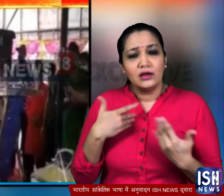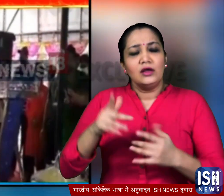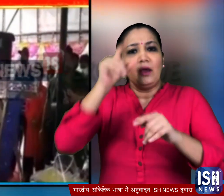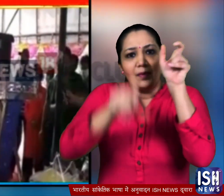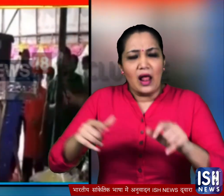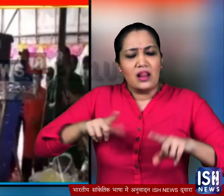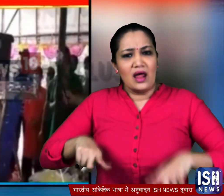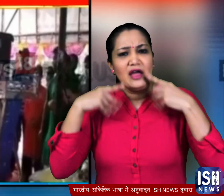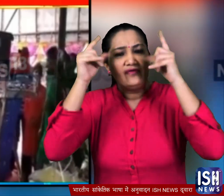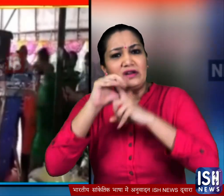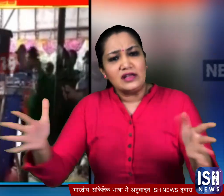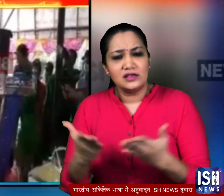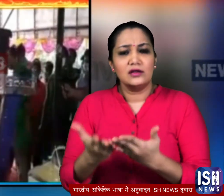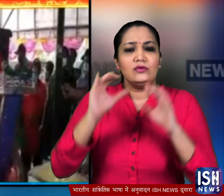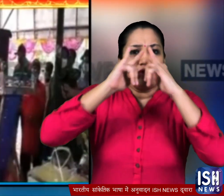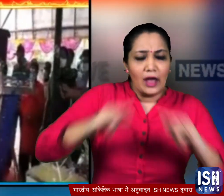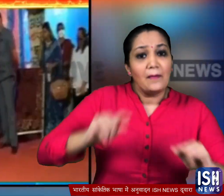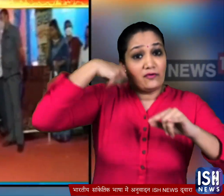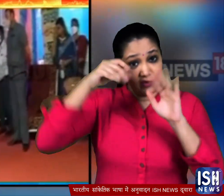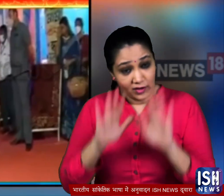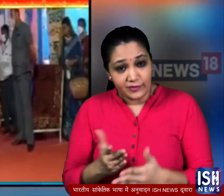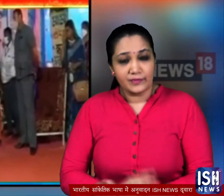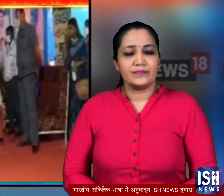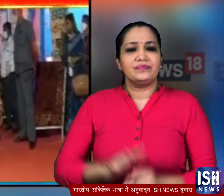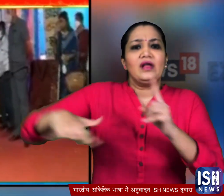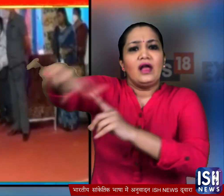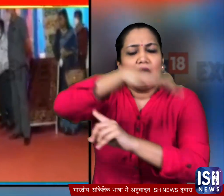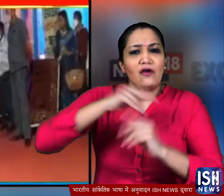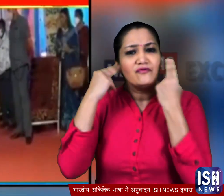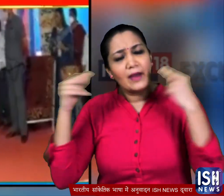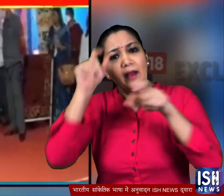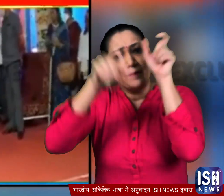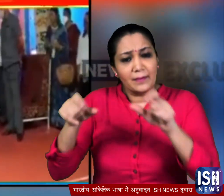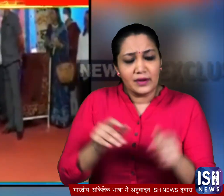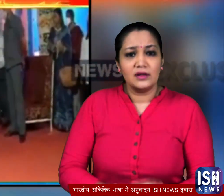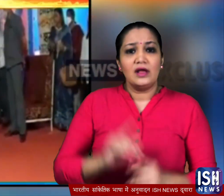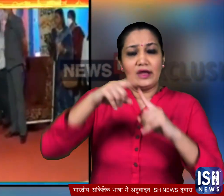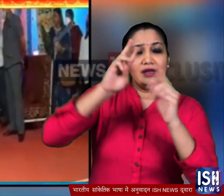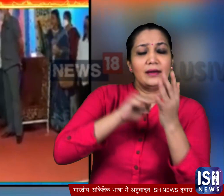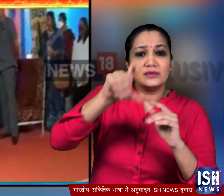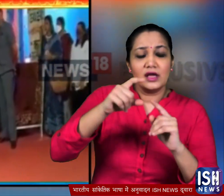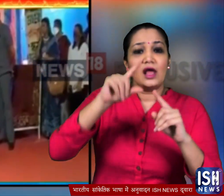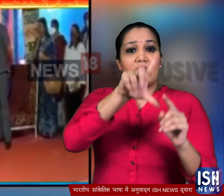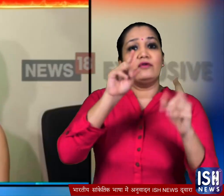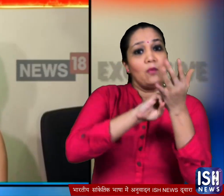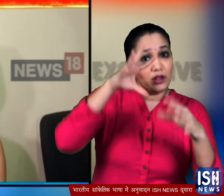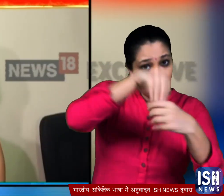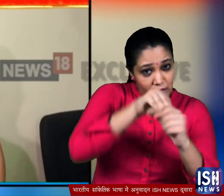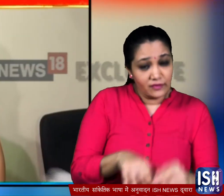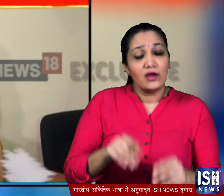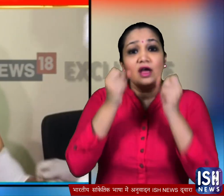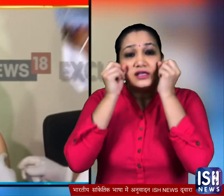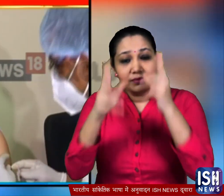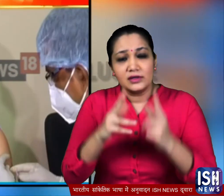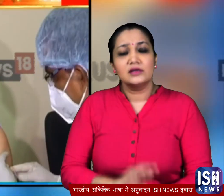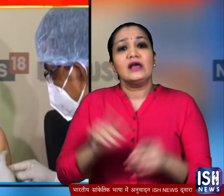खिलवाड़ करने वाले इस आरोपी के कैंप के कुछ वीडियो भी आए, जिनमें इलाके के जाने माने लोग ही नहीं, टीएमसी विधायक लवली मोइत्रा भी नजर आई। हैरानी की बात तो